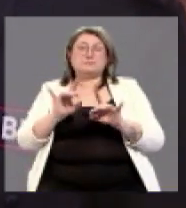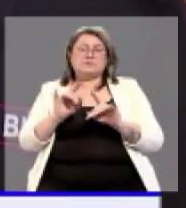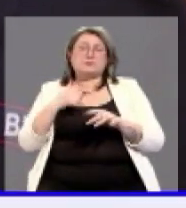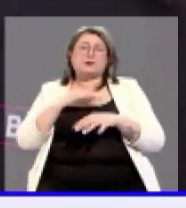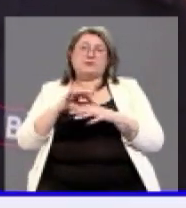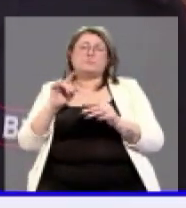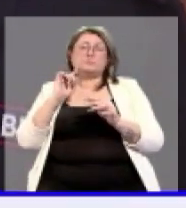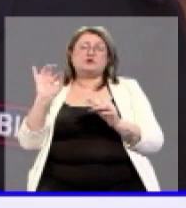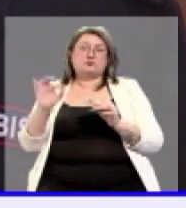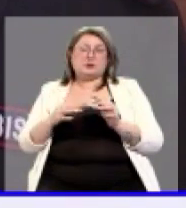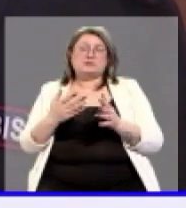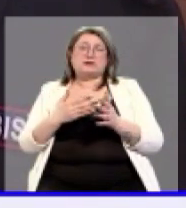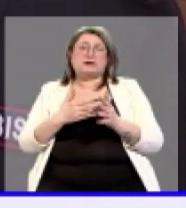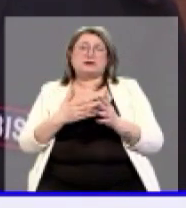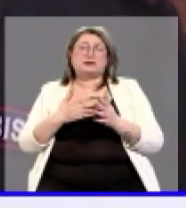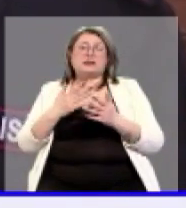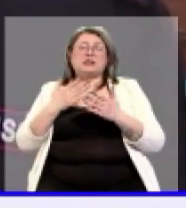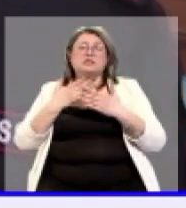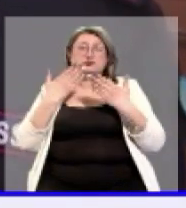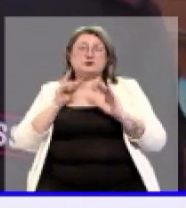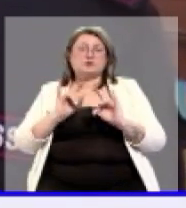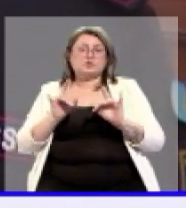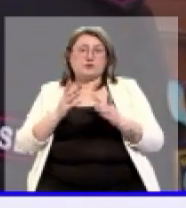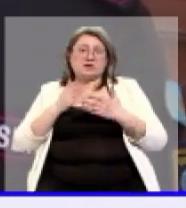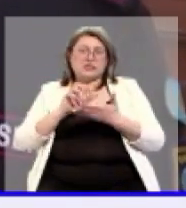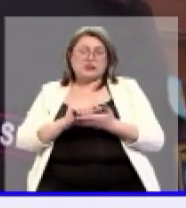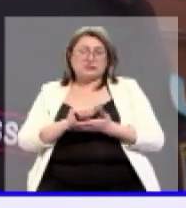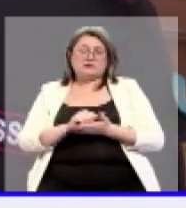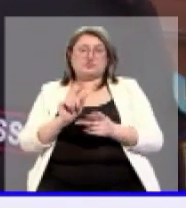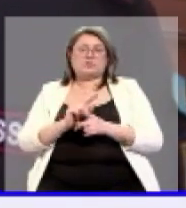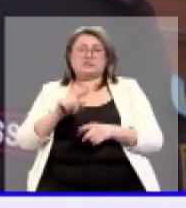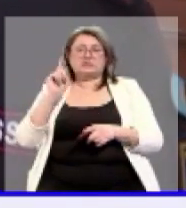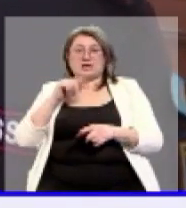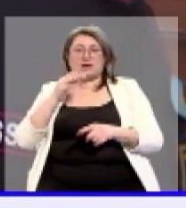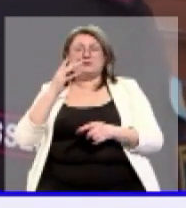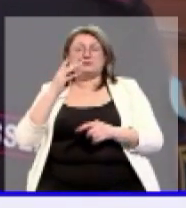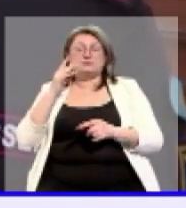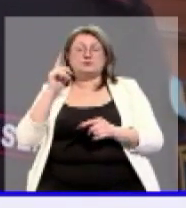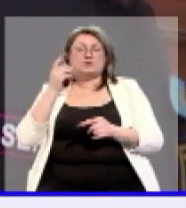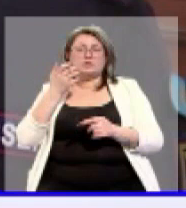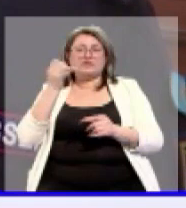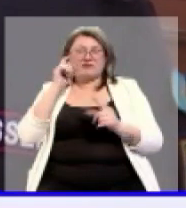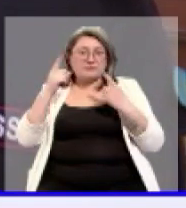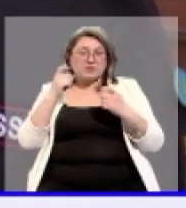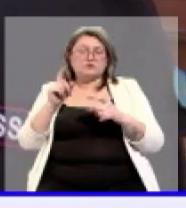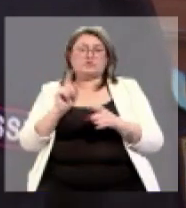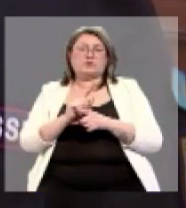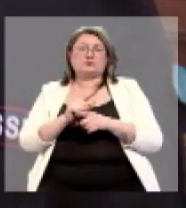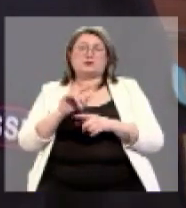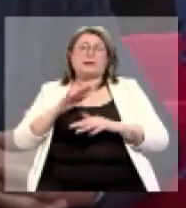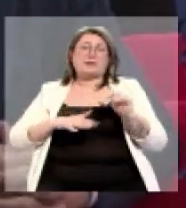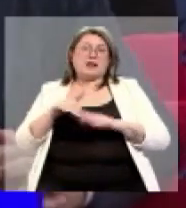үшін теориялық сабақтар өткізеді. Тыңдаушылар сол сияқты тәжірибелік дайындықтан өтеді. Нақты мысалдар келтіріп, бәрін іс жүзінде